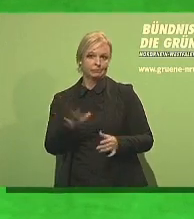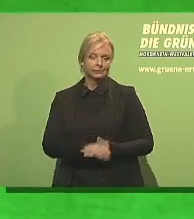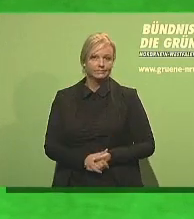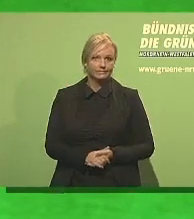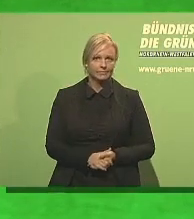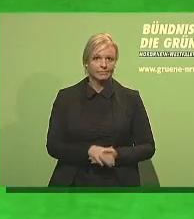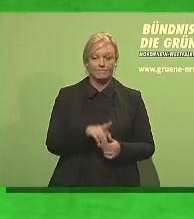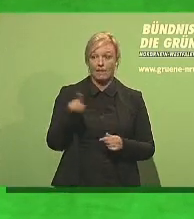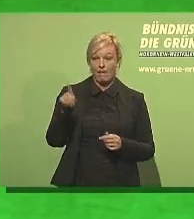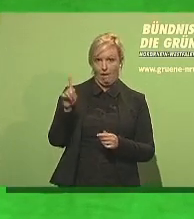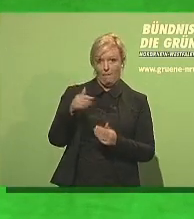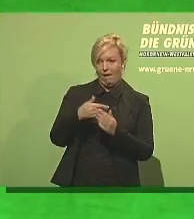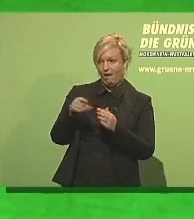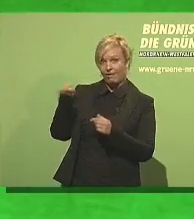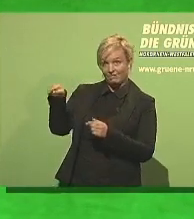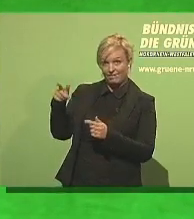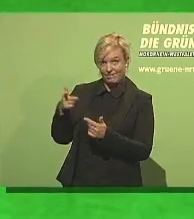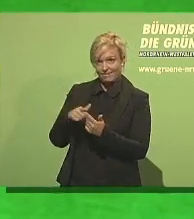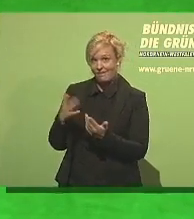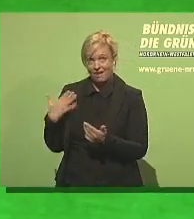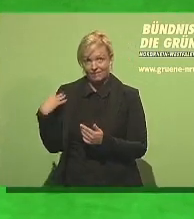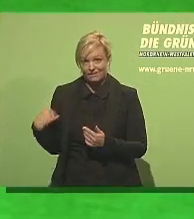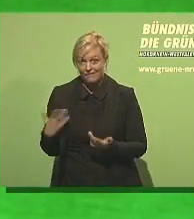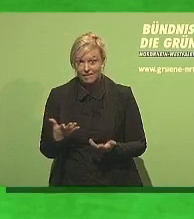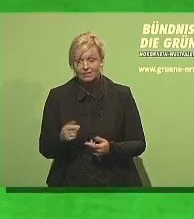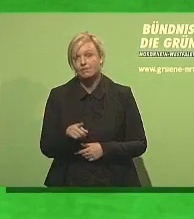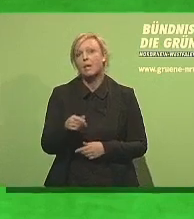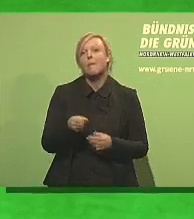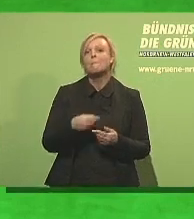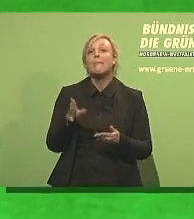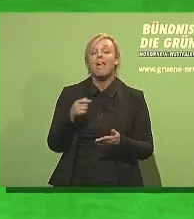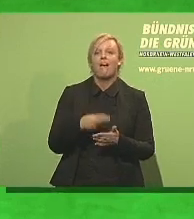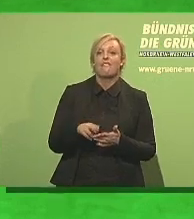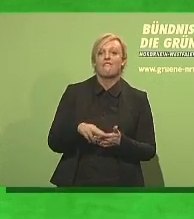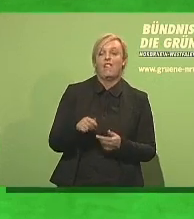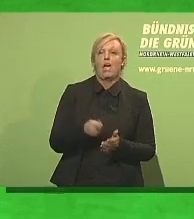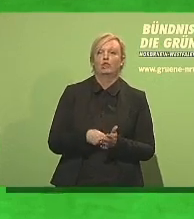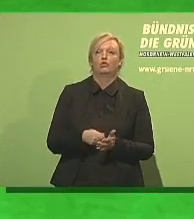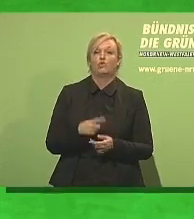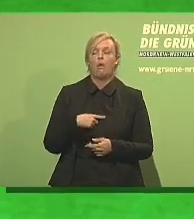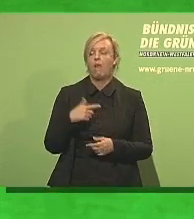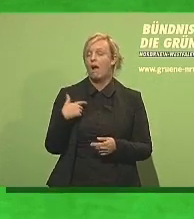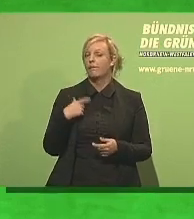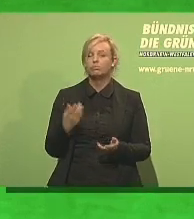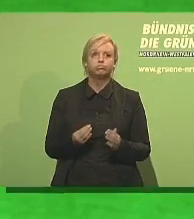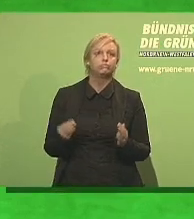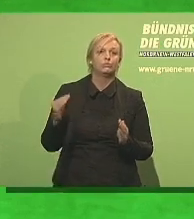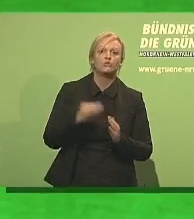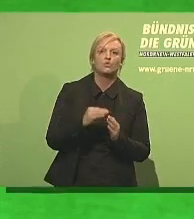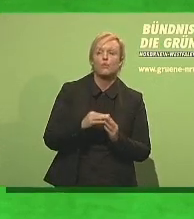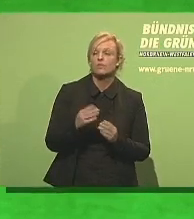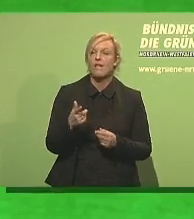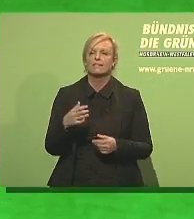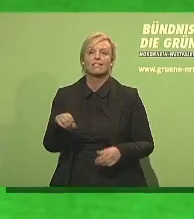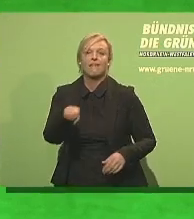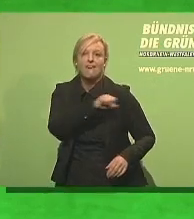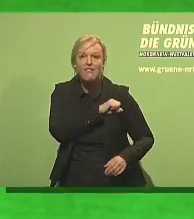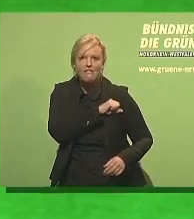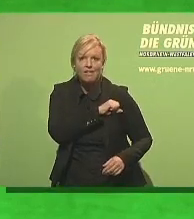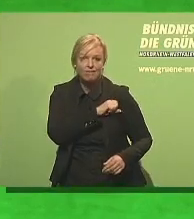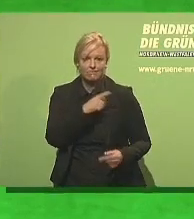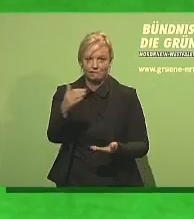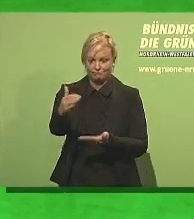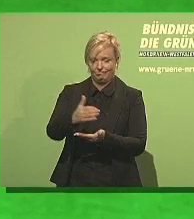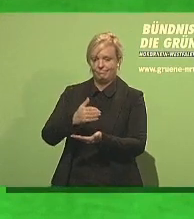die Mehrwertsteuerermäßigung ihrem Arbeitgeber Millionen an Zusatzgewinn in die Kassen spülte.